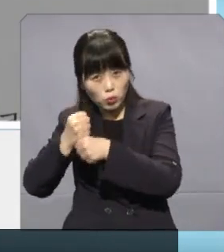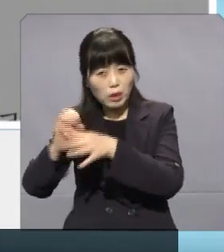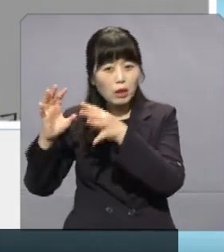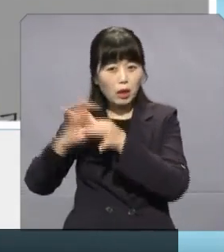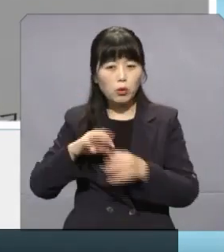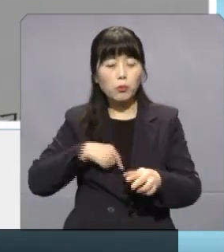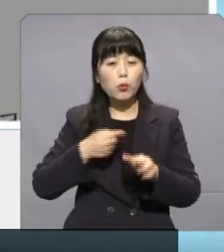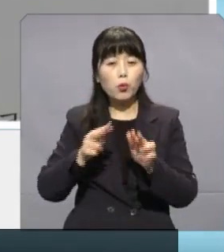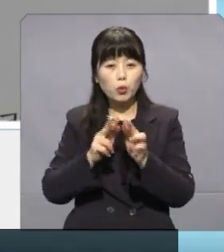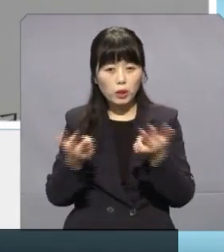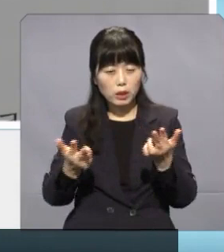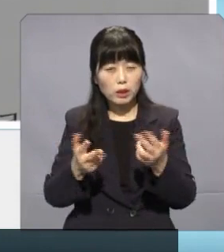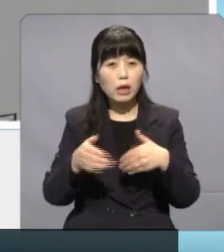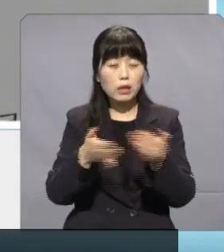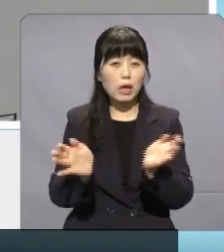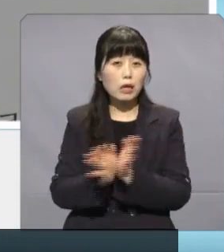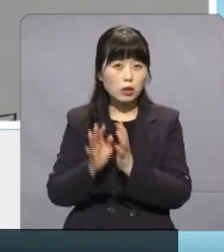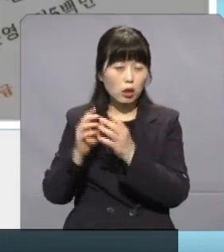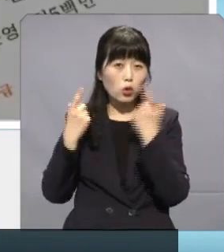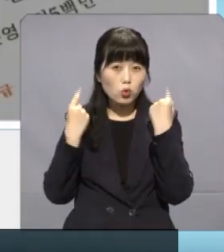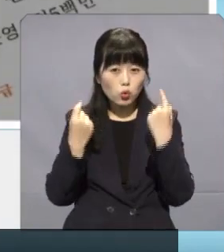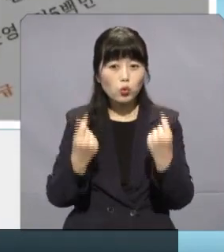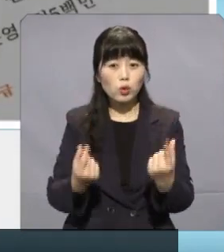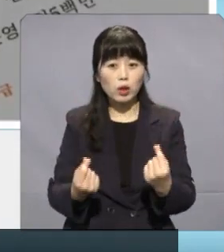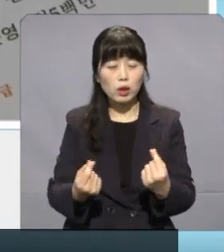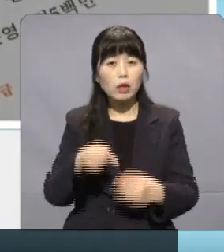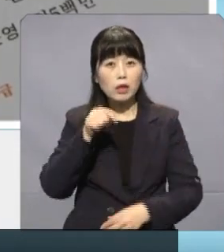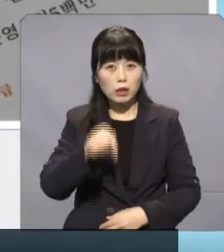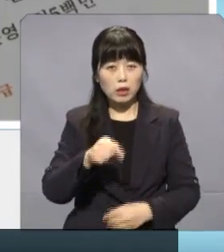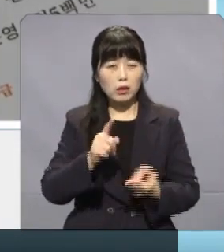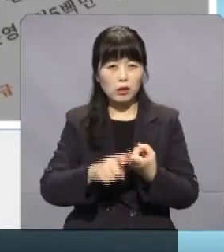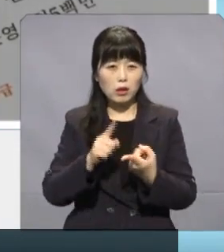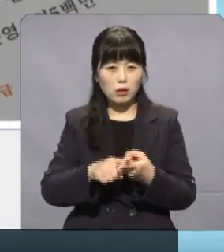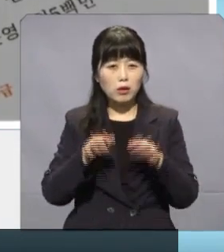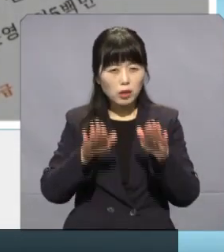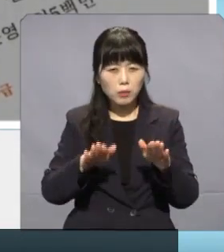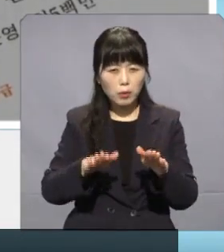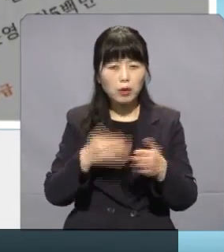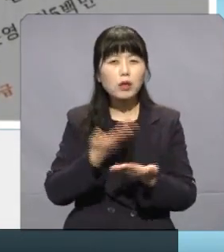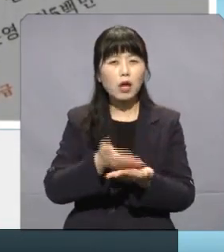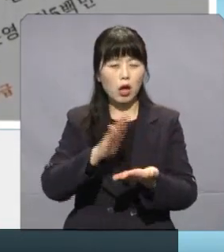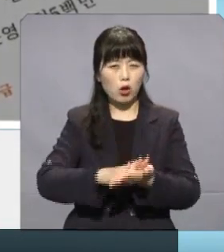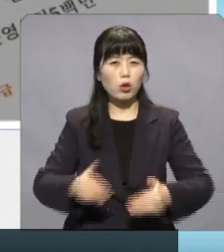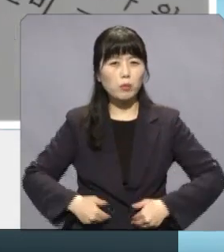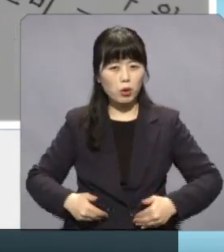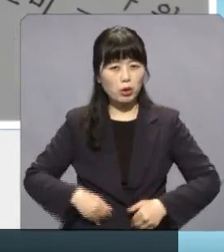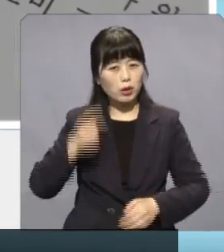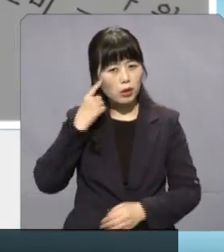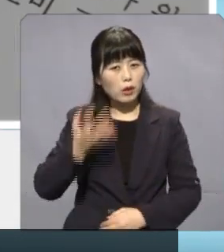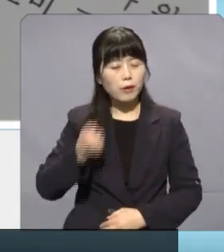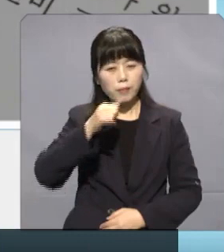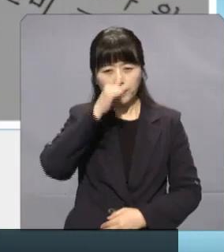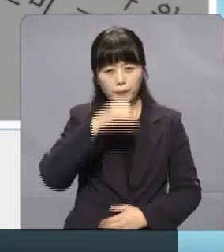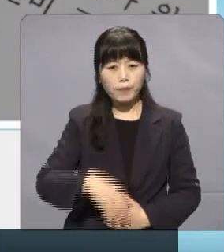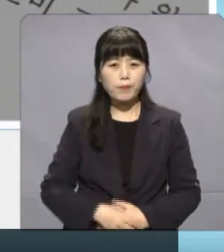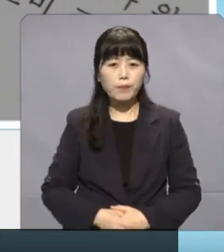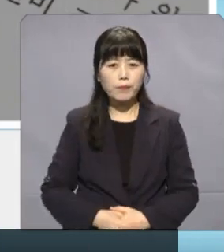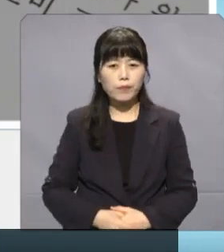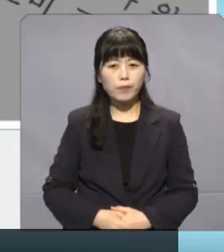계속해서 본인들의 어떤 단체를 유지하려고 하는 이런 것들도 이번 참여 좀 기억을 할 필요가 있다고 봅니다